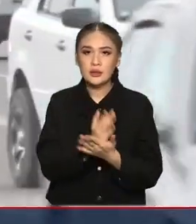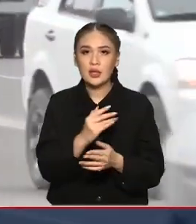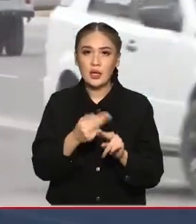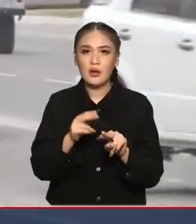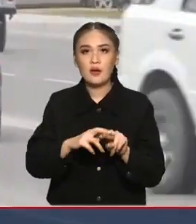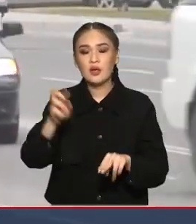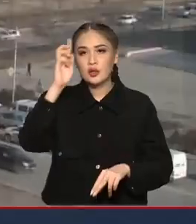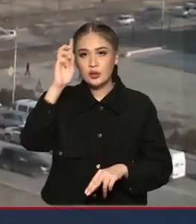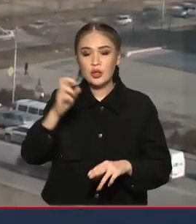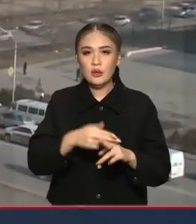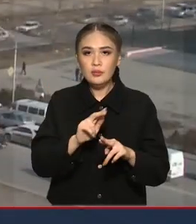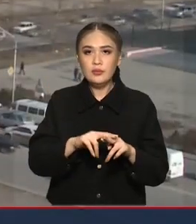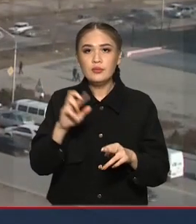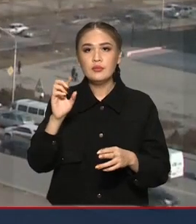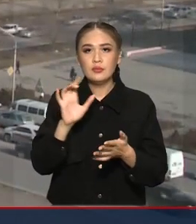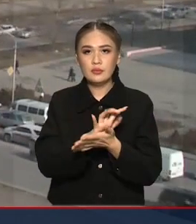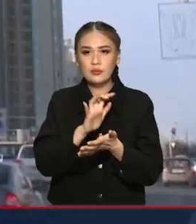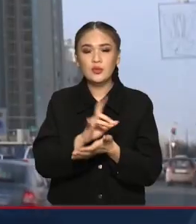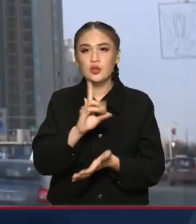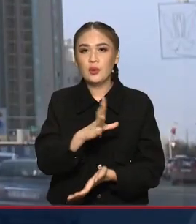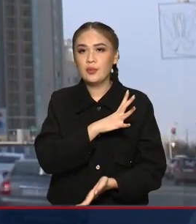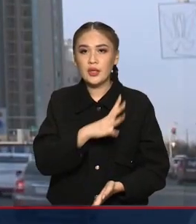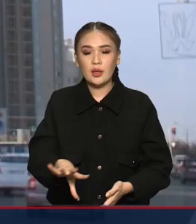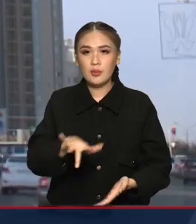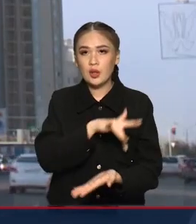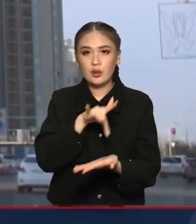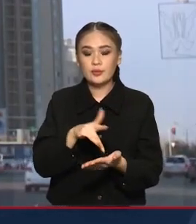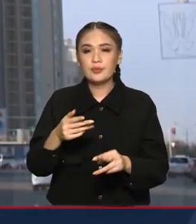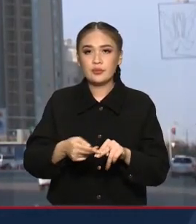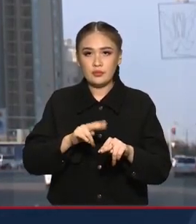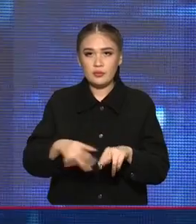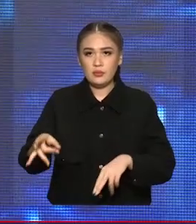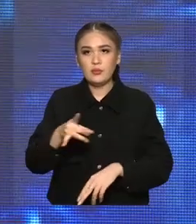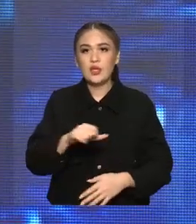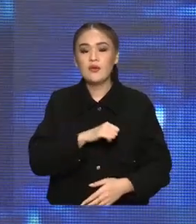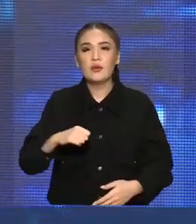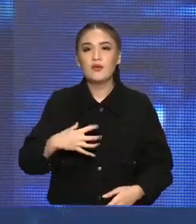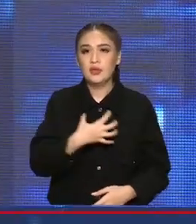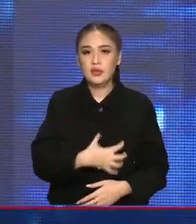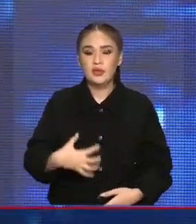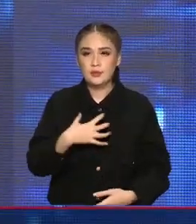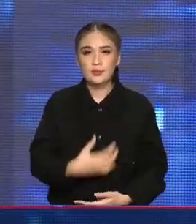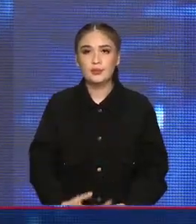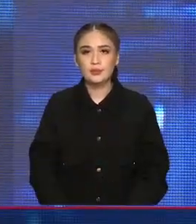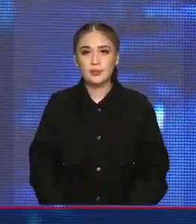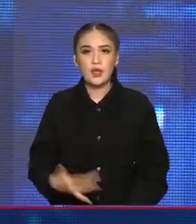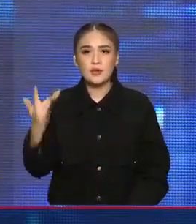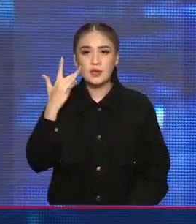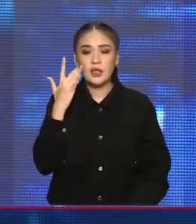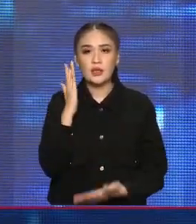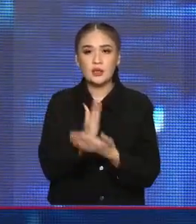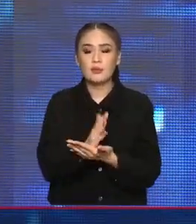власти решают проблему с загрязнением окружающей среды. Кстати, одной из основных в регионе. Она доступна, сырье,